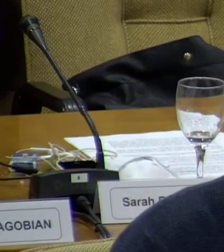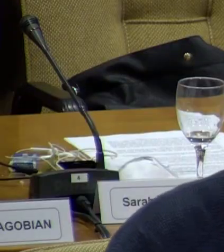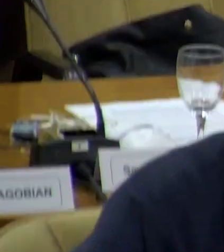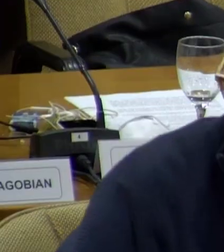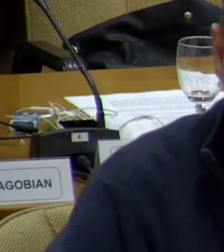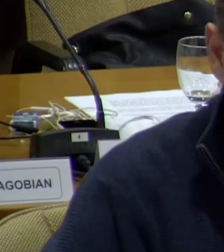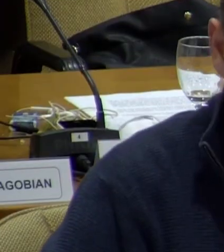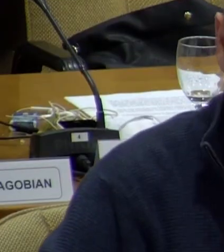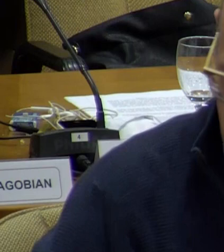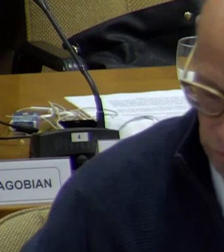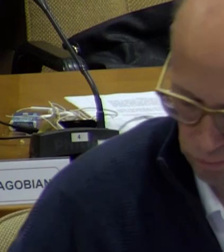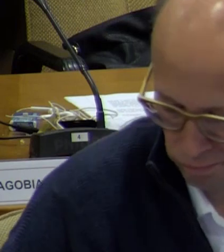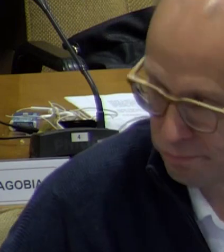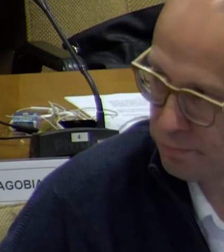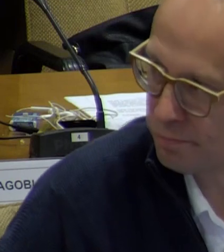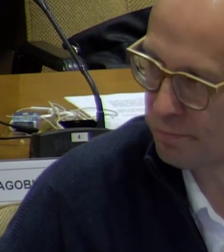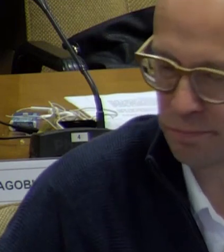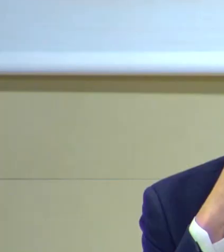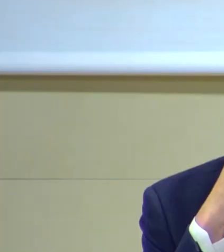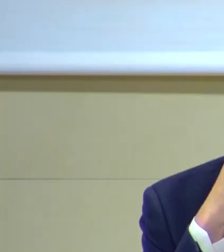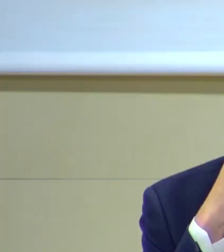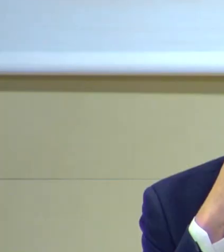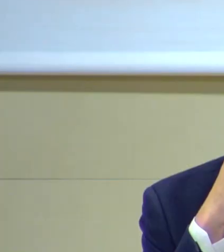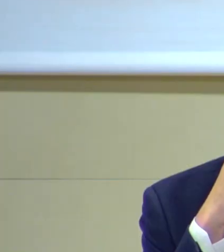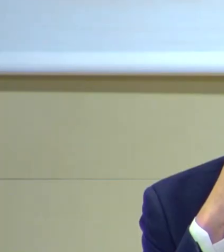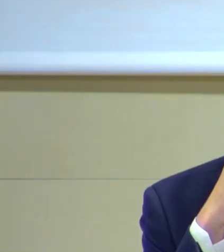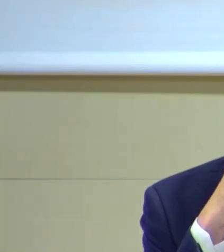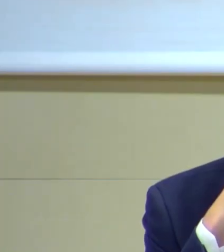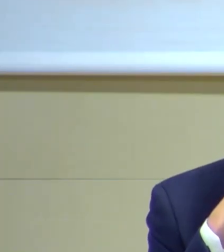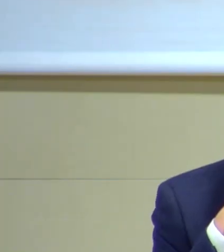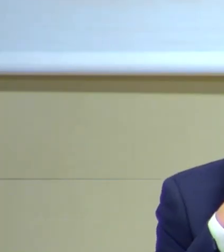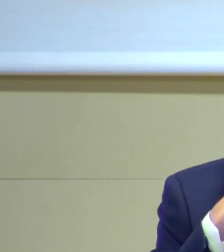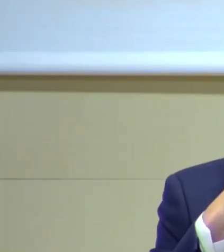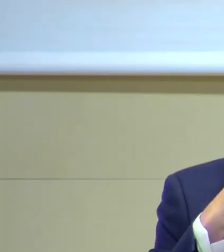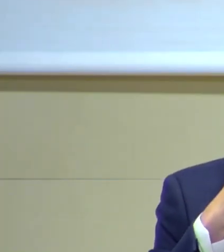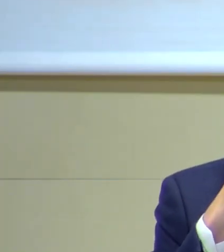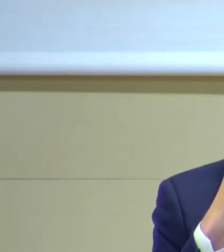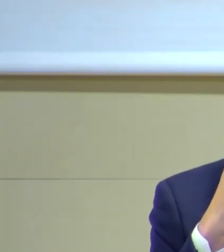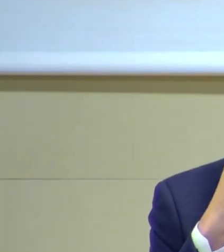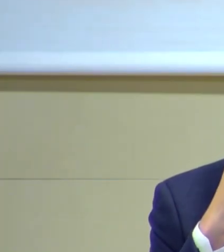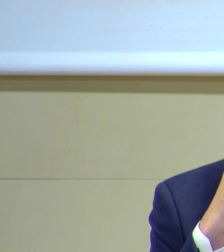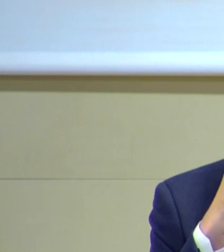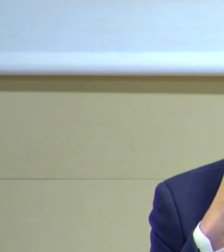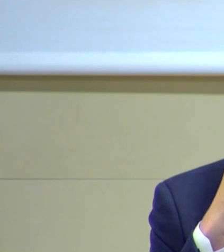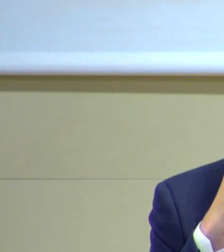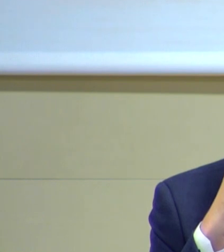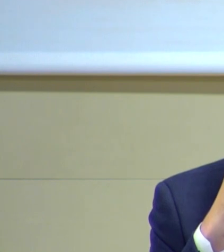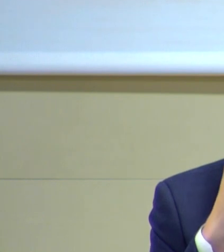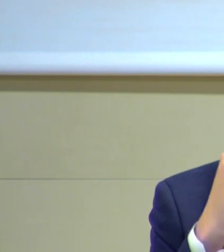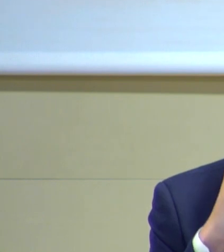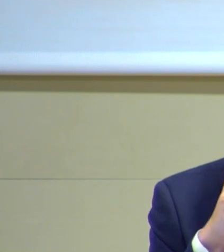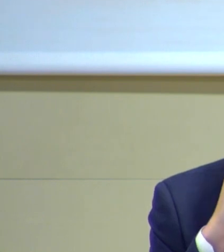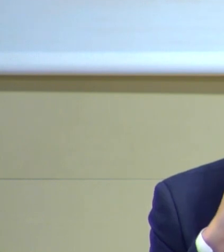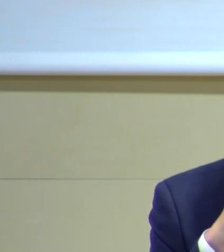l'école jean jaurès fort bien votre question je le met en joie jeudi jusque quand même j'en profite c'est comme une